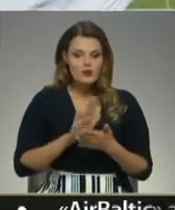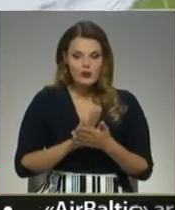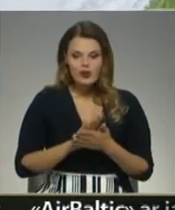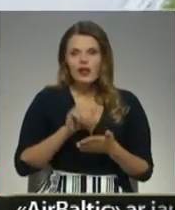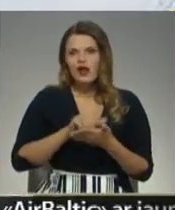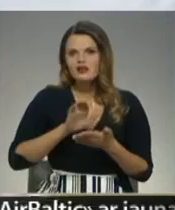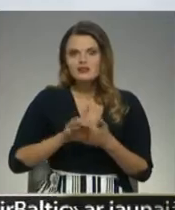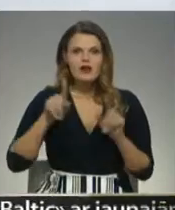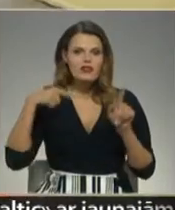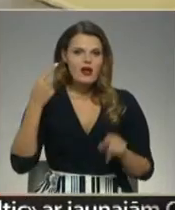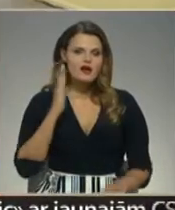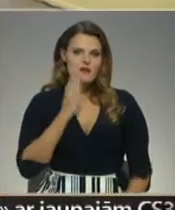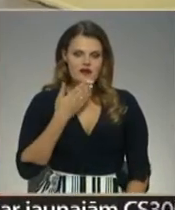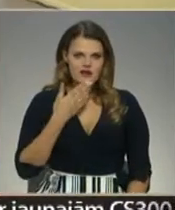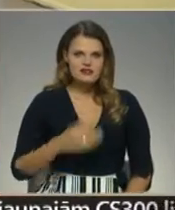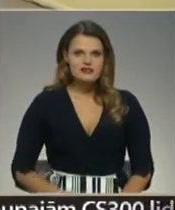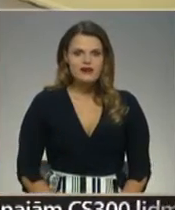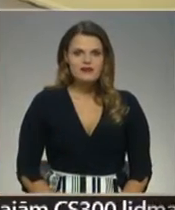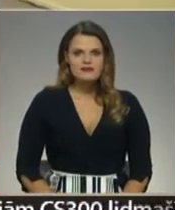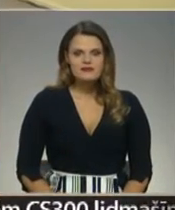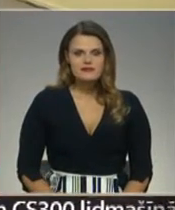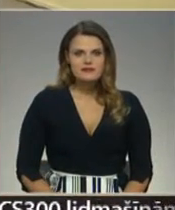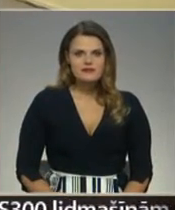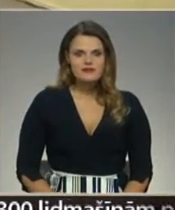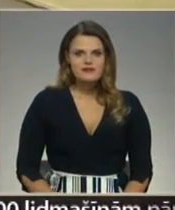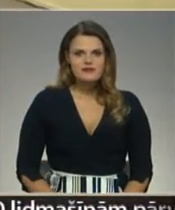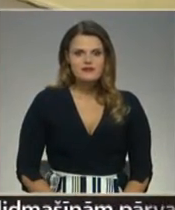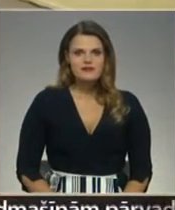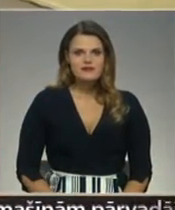tiks atzīmēta nākamvasar. Salga Dreimana, Edvīns Svēls, aizputes televīzija.